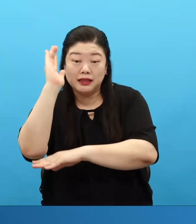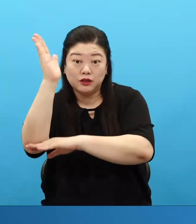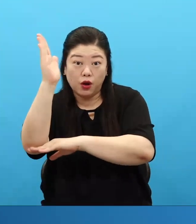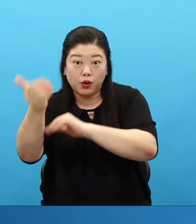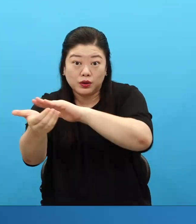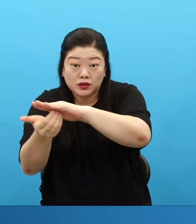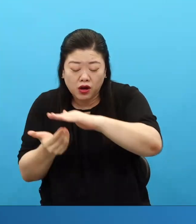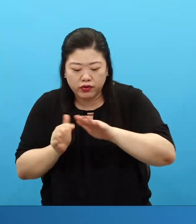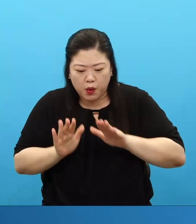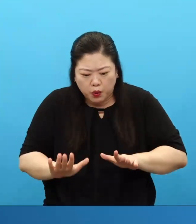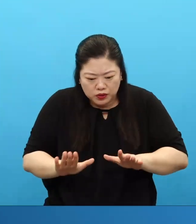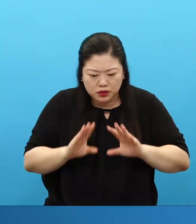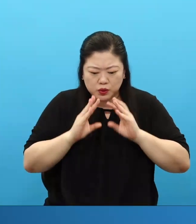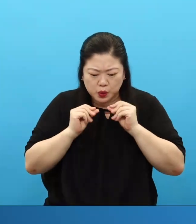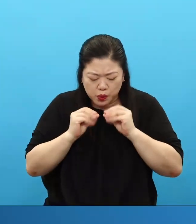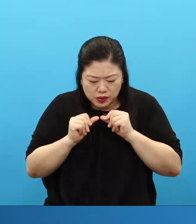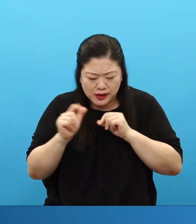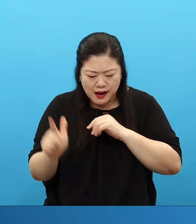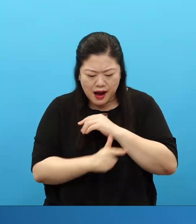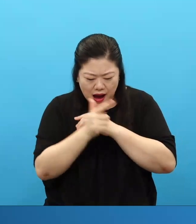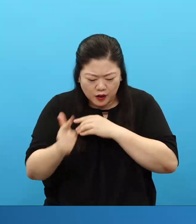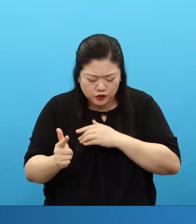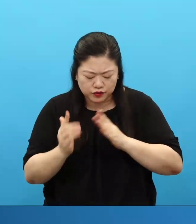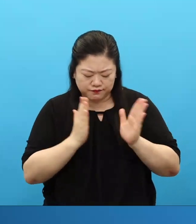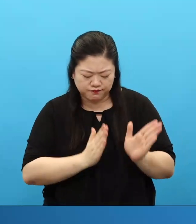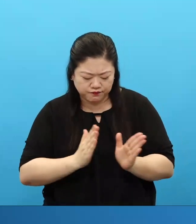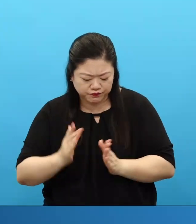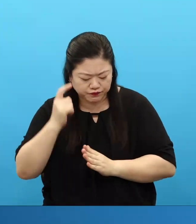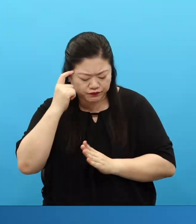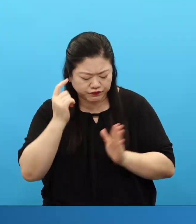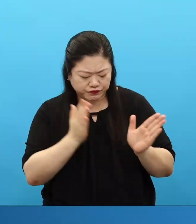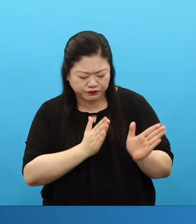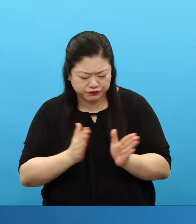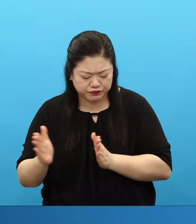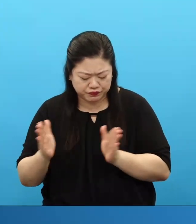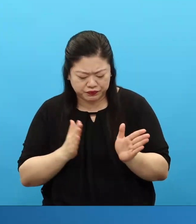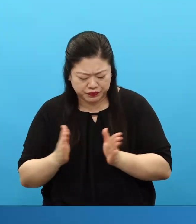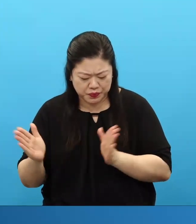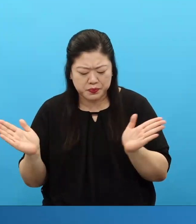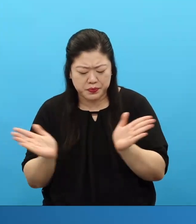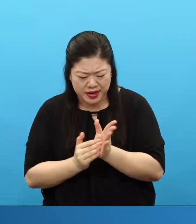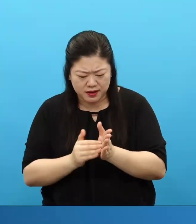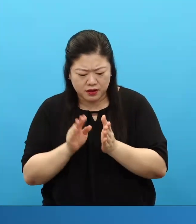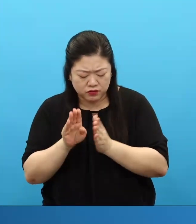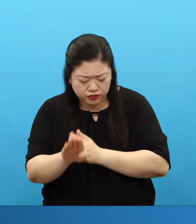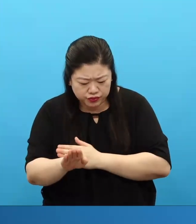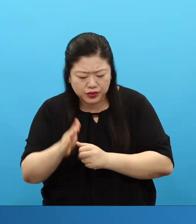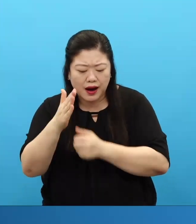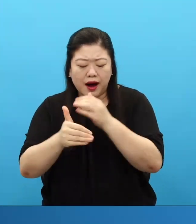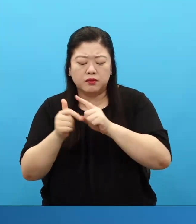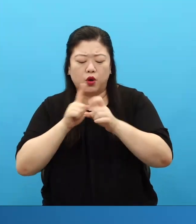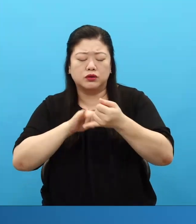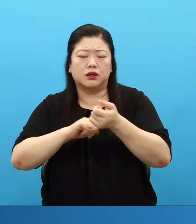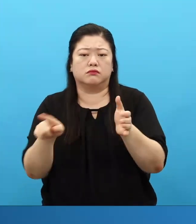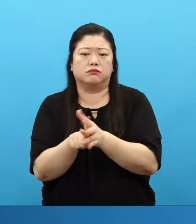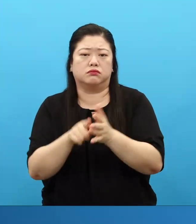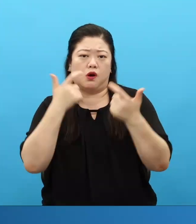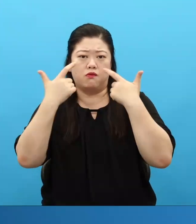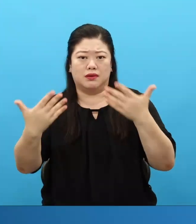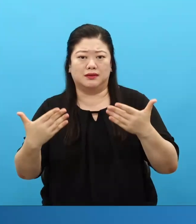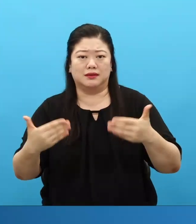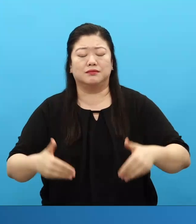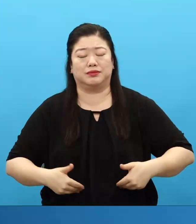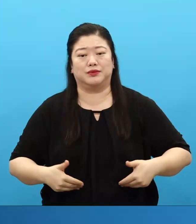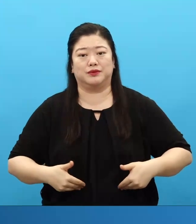일이고 성도님들은 그 언약 잡고 하나님의 언약을 확실하게 잡아야 돼. That's what the pastors need to do, and our believers have to surely hold to